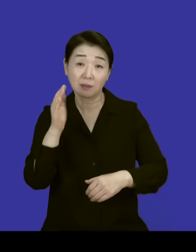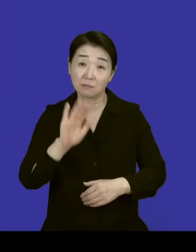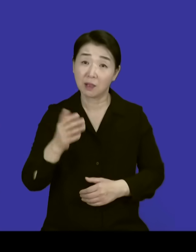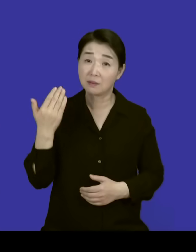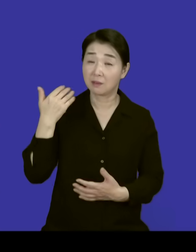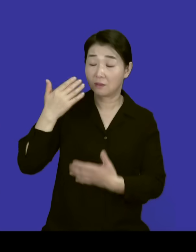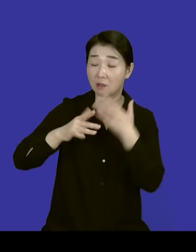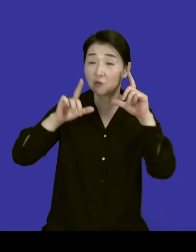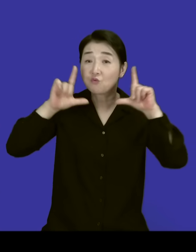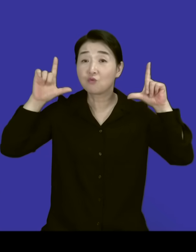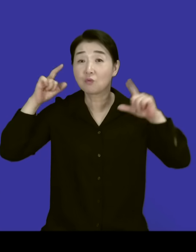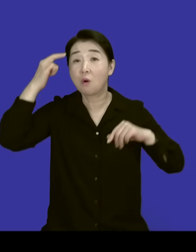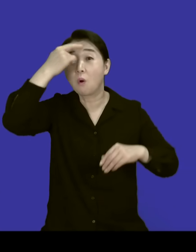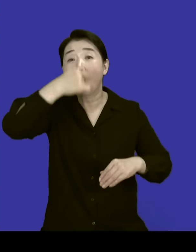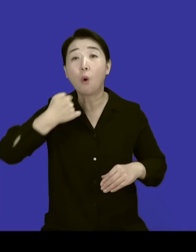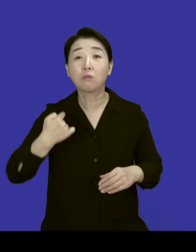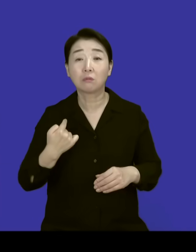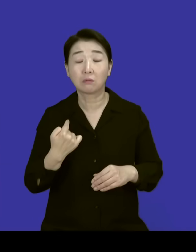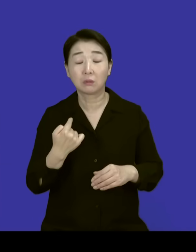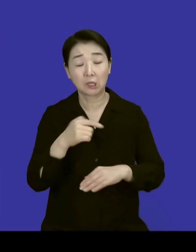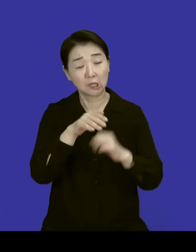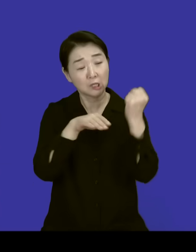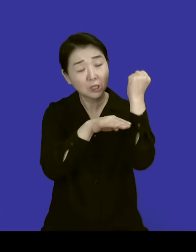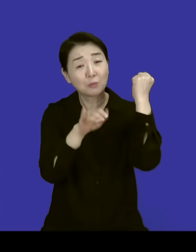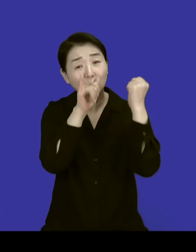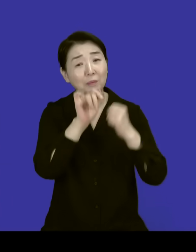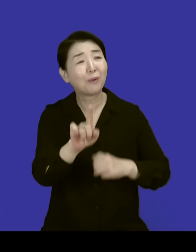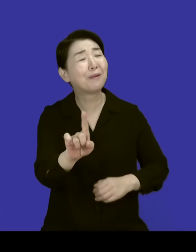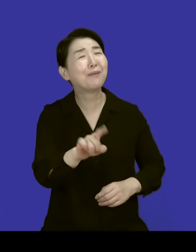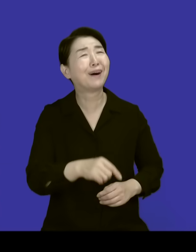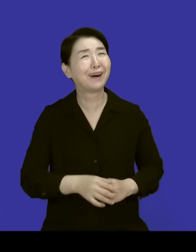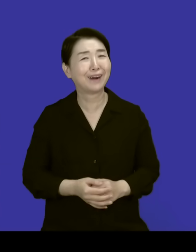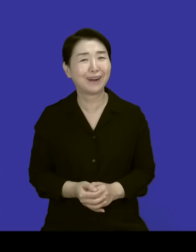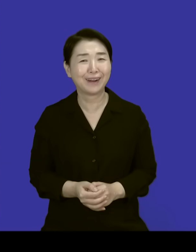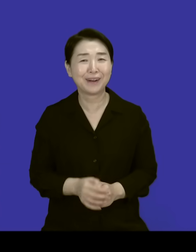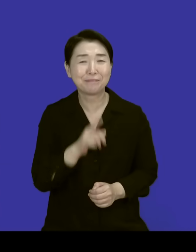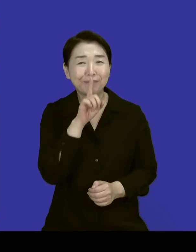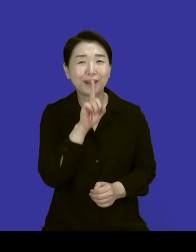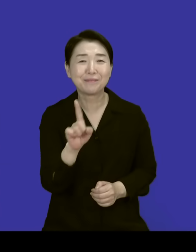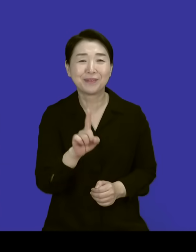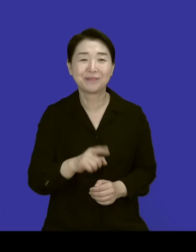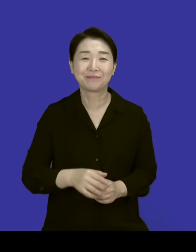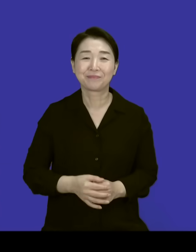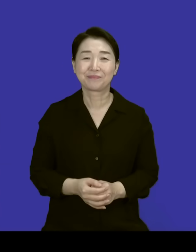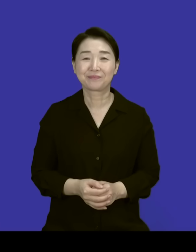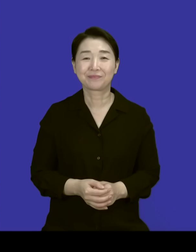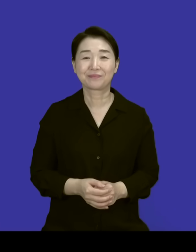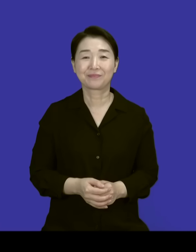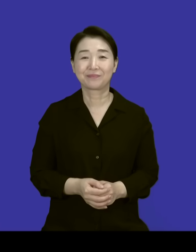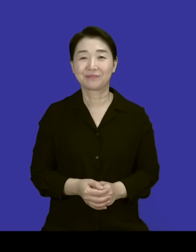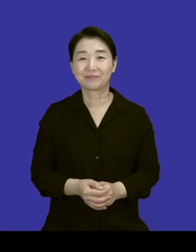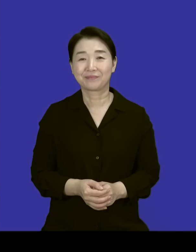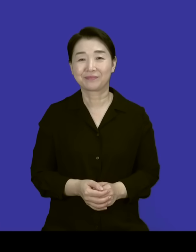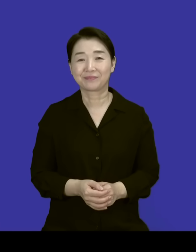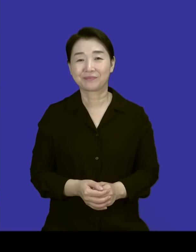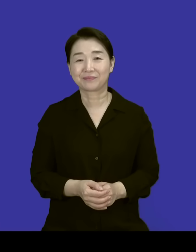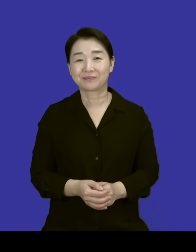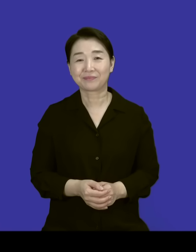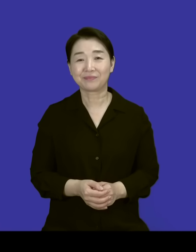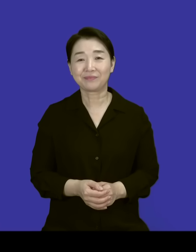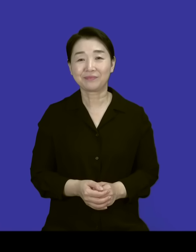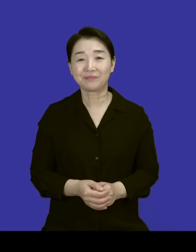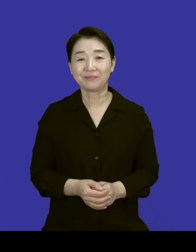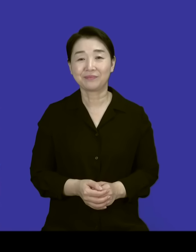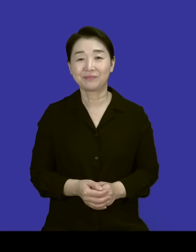영화 주인공 얼굴들이 있었잖아요. 뭐래? 연기 무슨 얘기 하려고 그러세요? 그런데 그 뭐랄까 당시까지만 해도